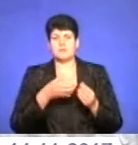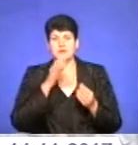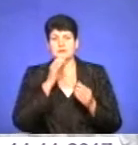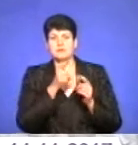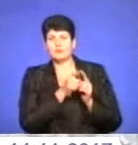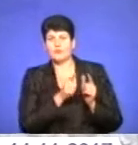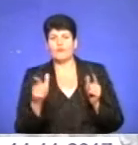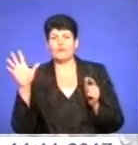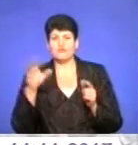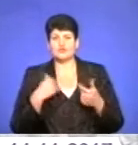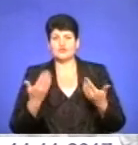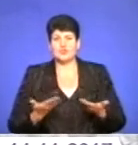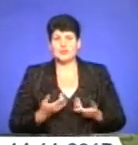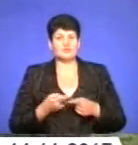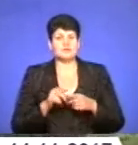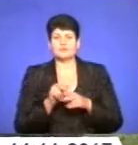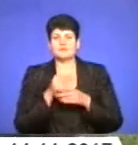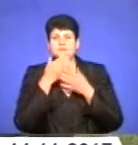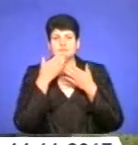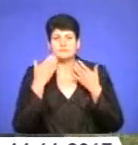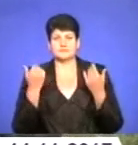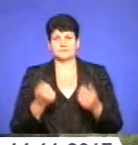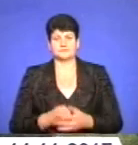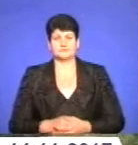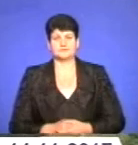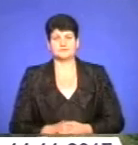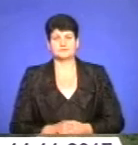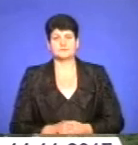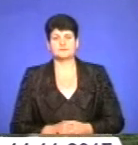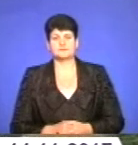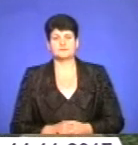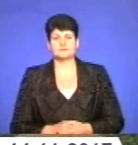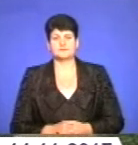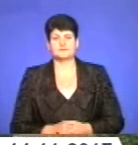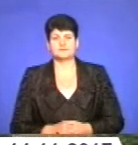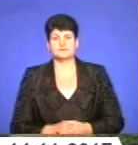бо ця недуга невиліковна. Ірина Терлюк, Андрій Бодак, Вісті ТТБ.